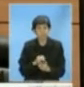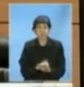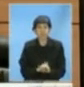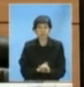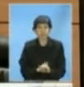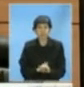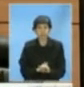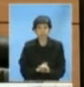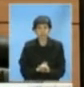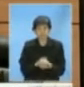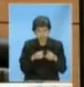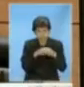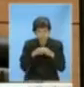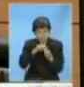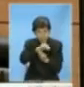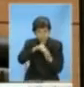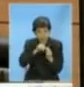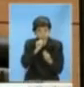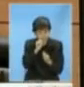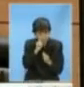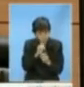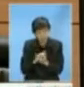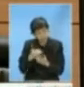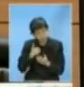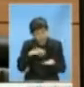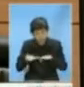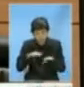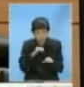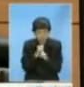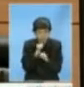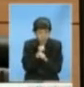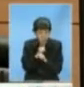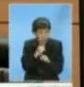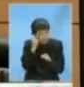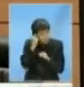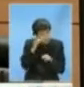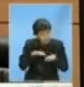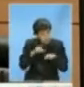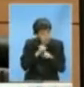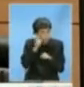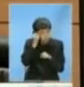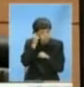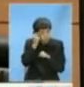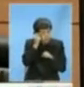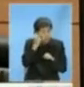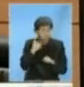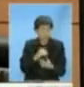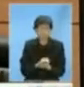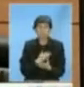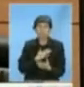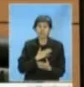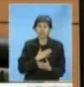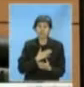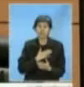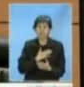และก็มีทีมเศรษฐกิจมีผู้ที่บริหารและก็เข้าใจในเรื่องนี้นั้นเรา